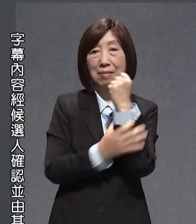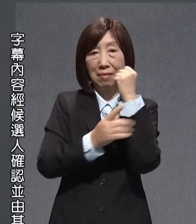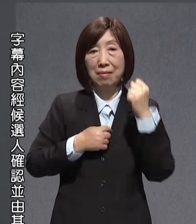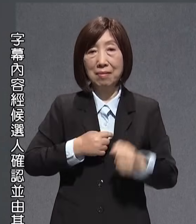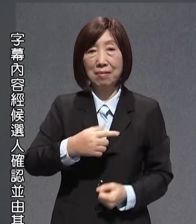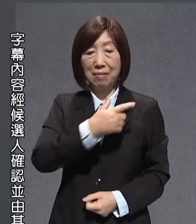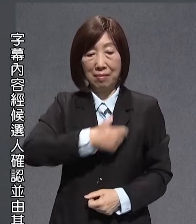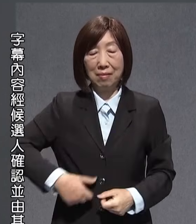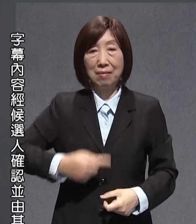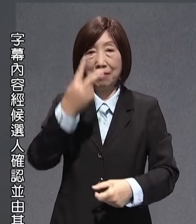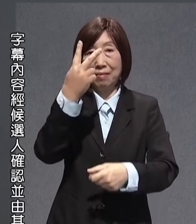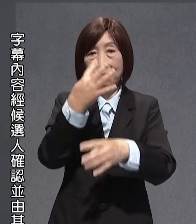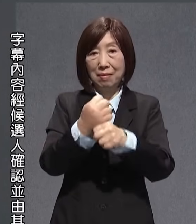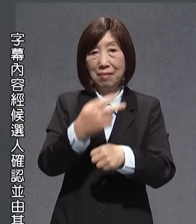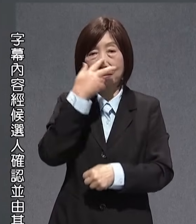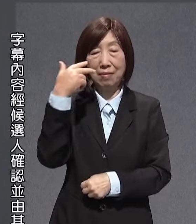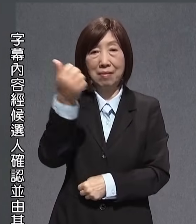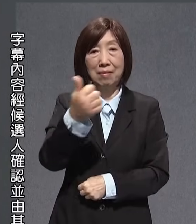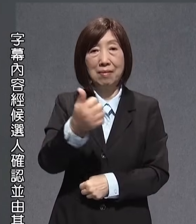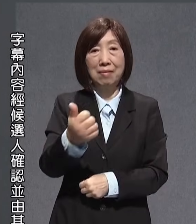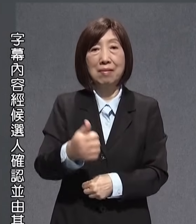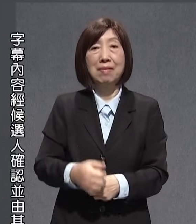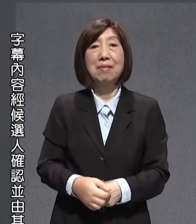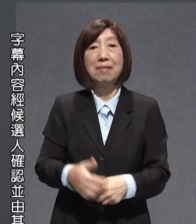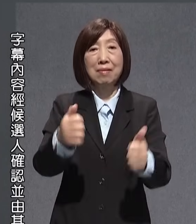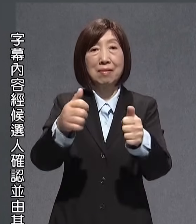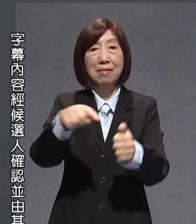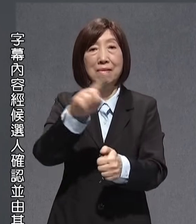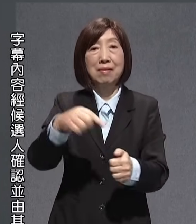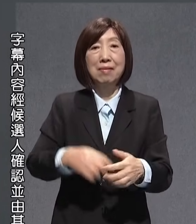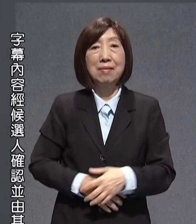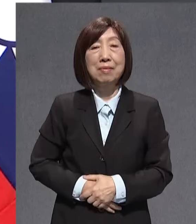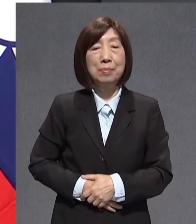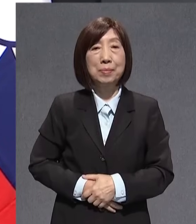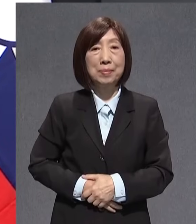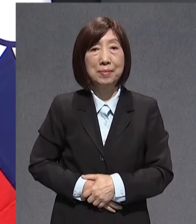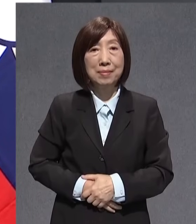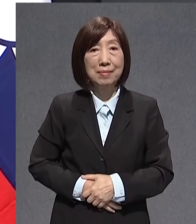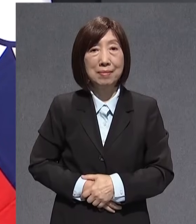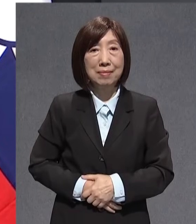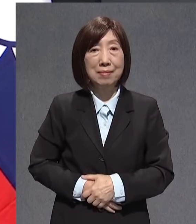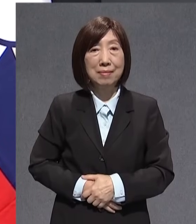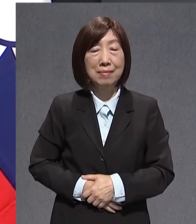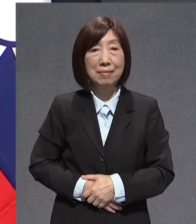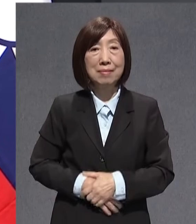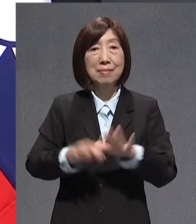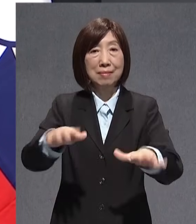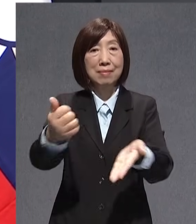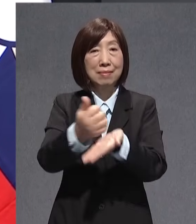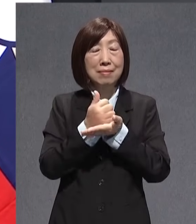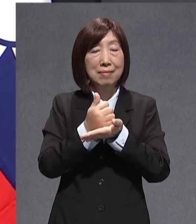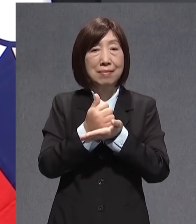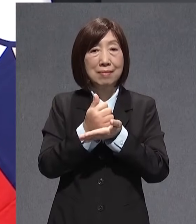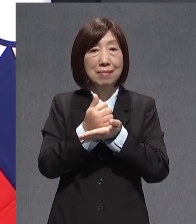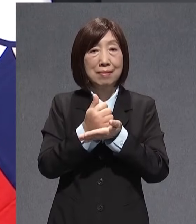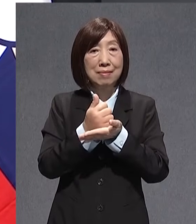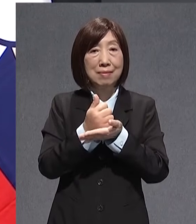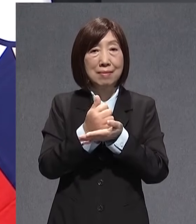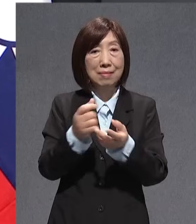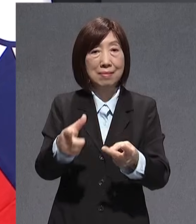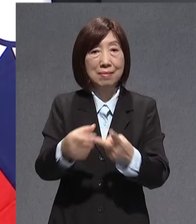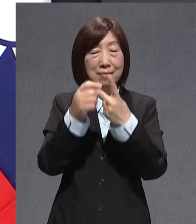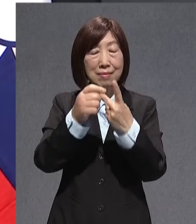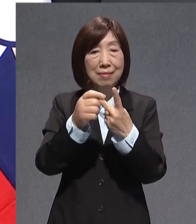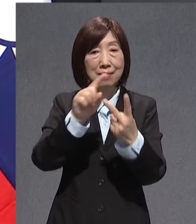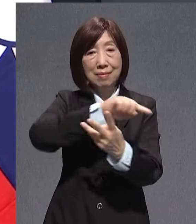二号赖清德、萧美琴，谢谢大家，谢谢。 现在请第二轮第一位